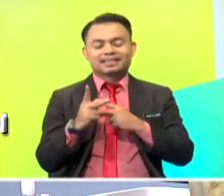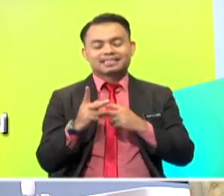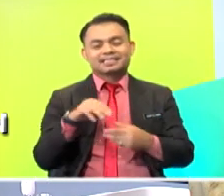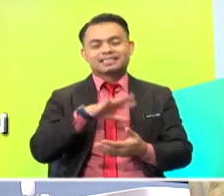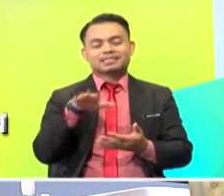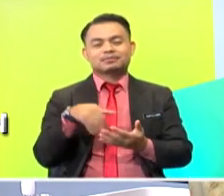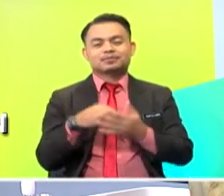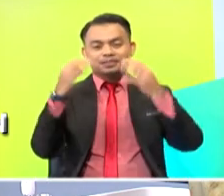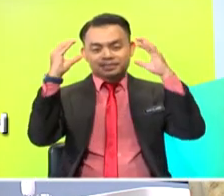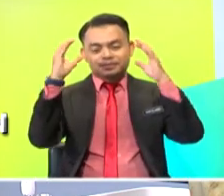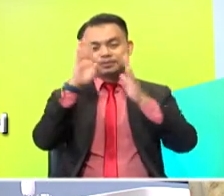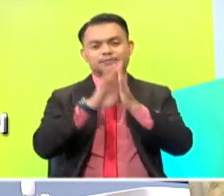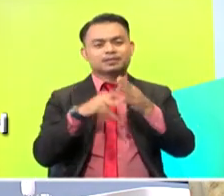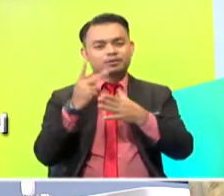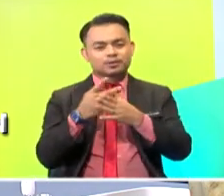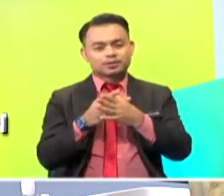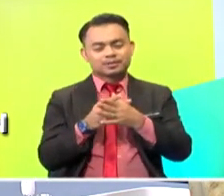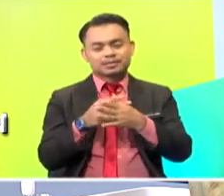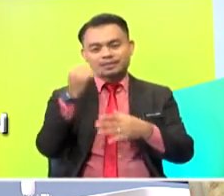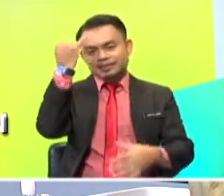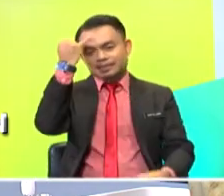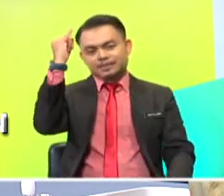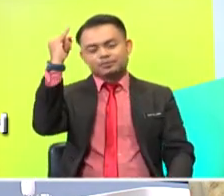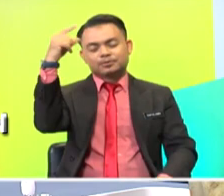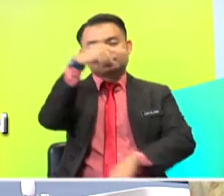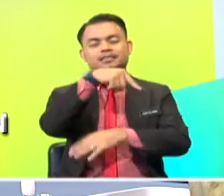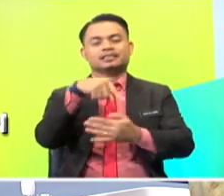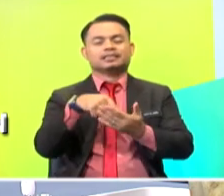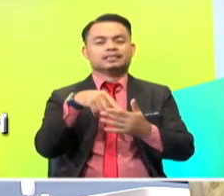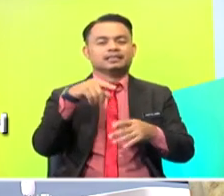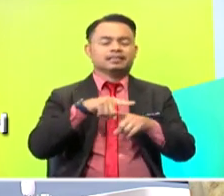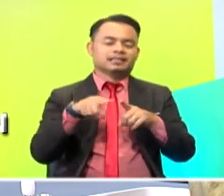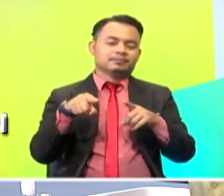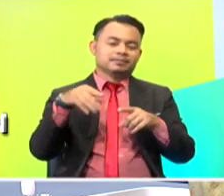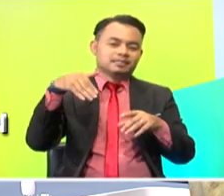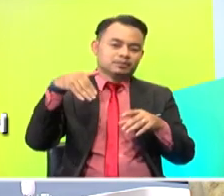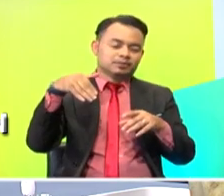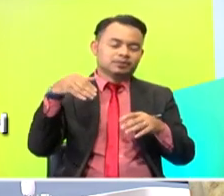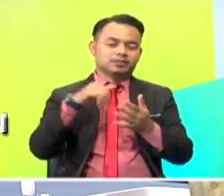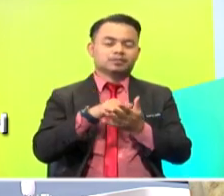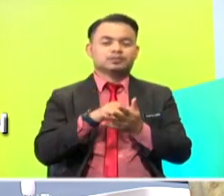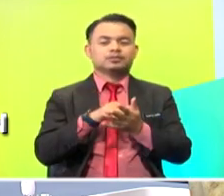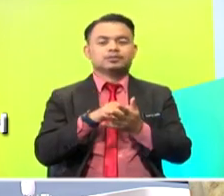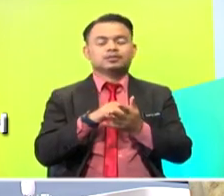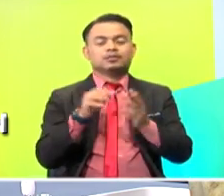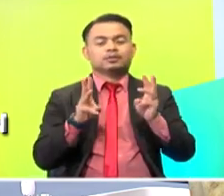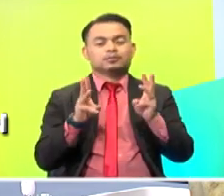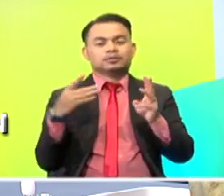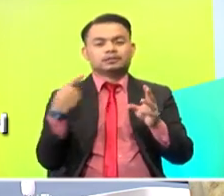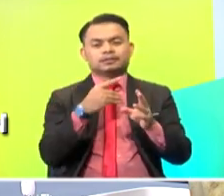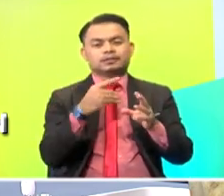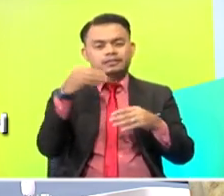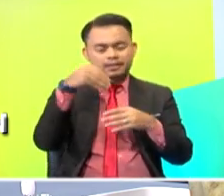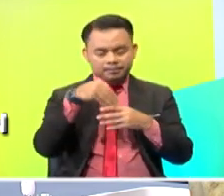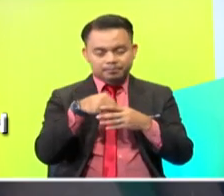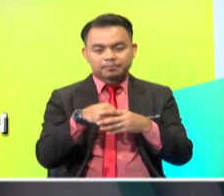berkunci ilmu wae sama kami pada hari ini tapi sebelum itu walaupun kita Dah lah sampai ke segmen terakhir program kita pada